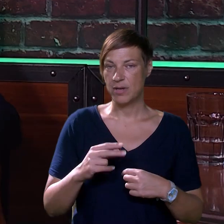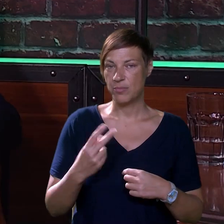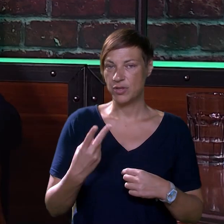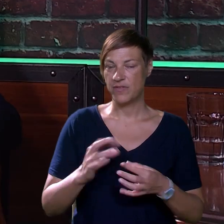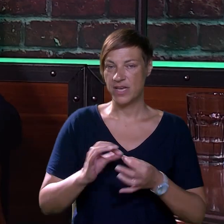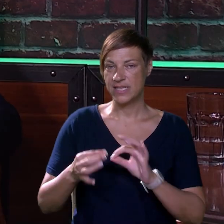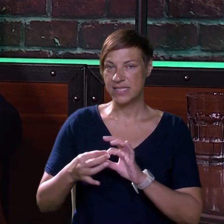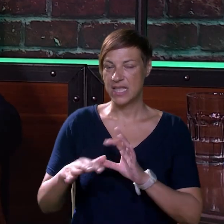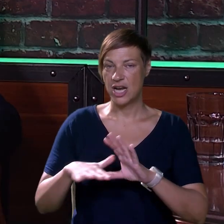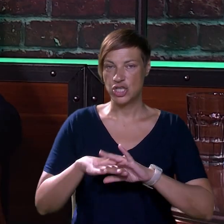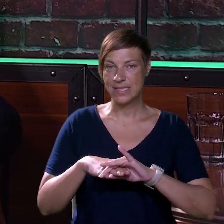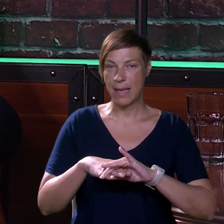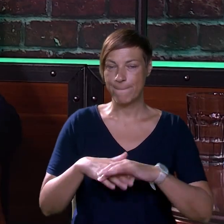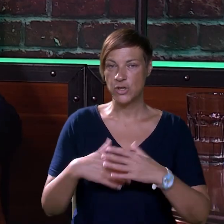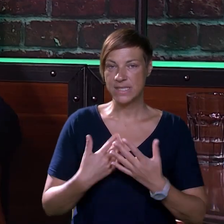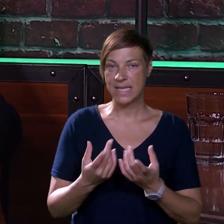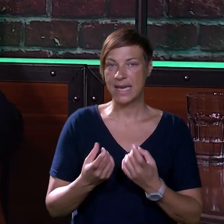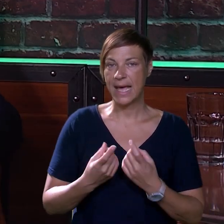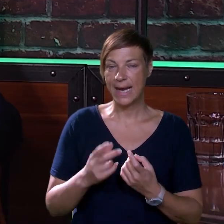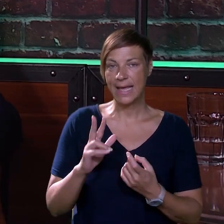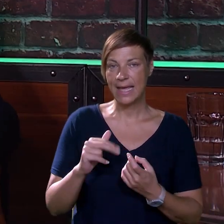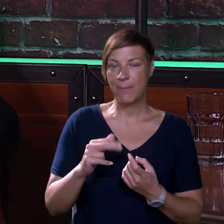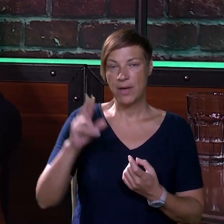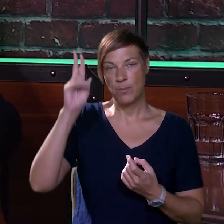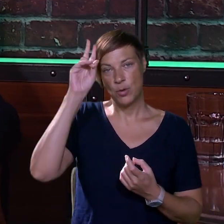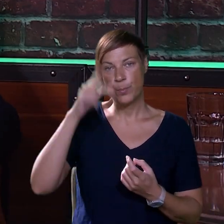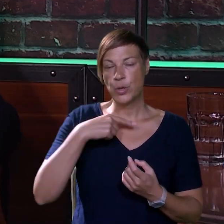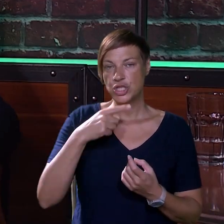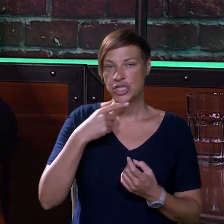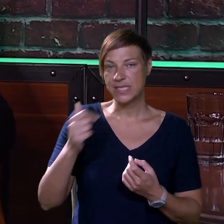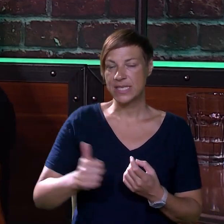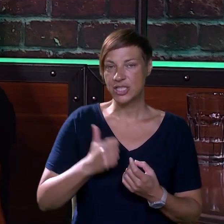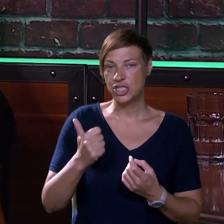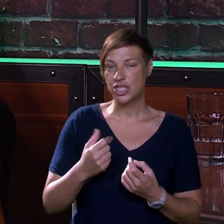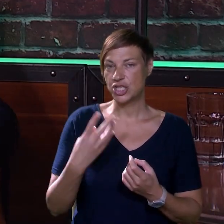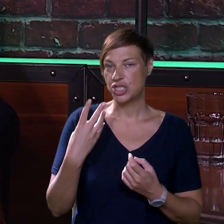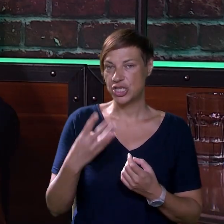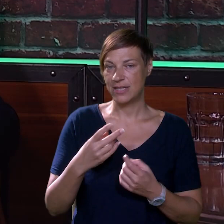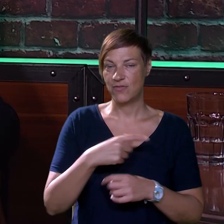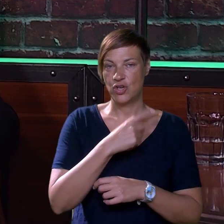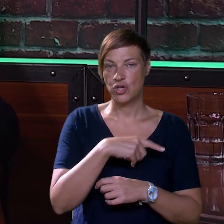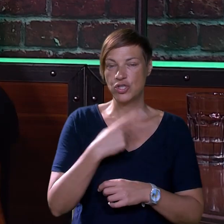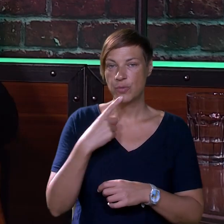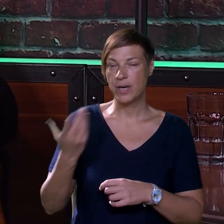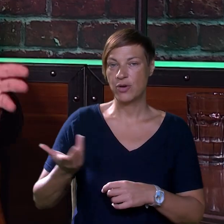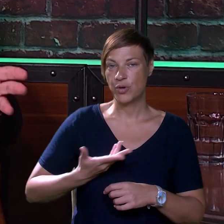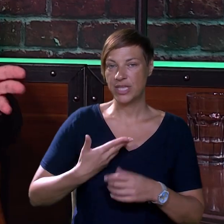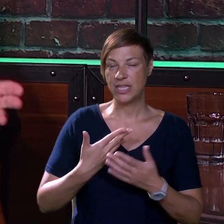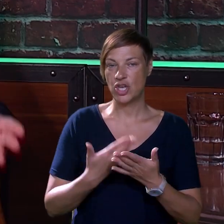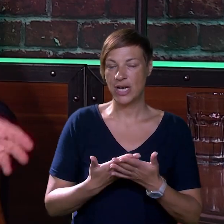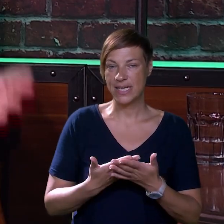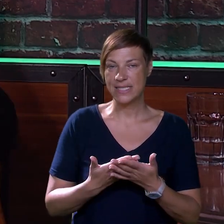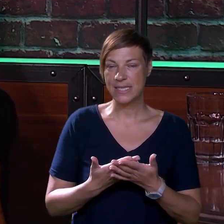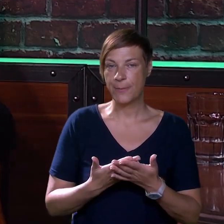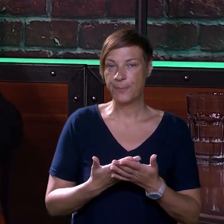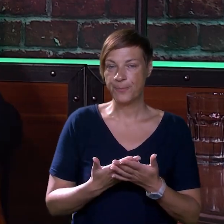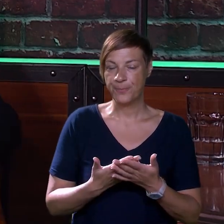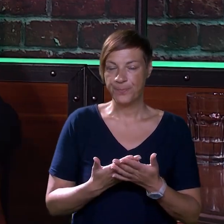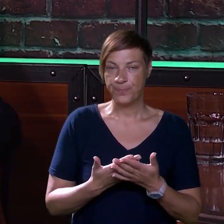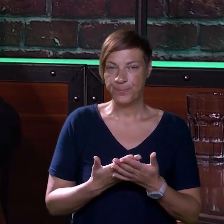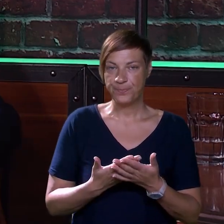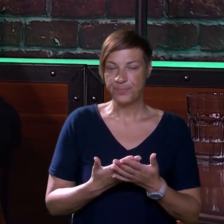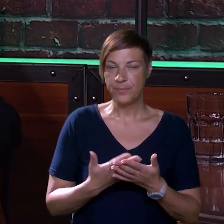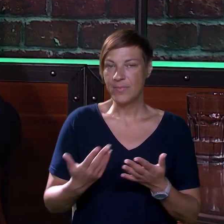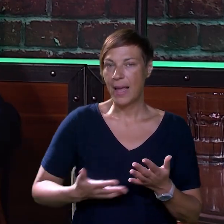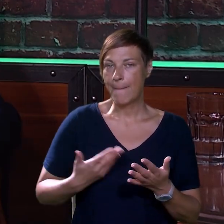stalno zaposlene interventna kardiologa, ali imamo, može se reći, još najmanje četvoro ljudi koji dolazi, što interventni, što